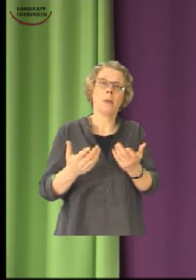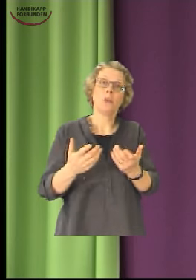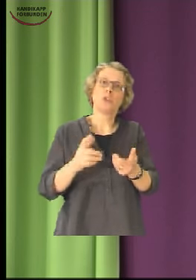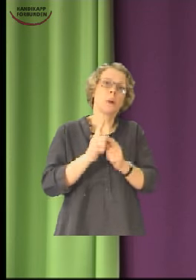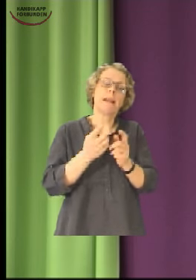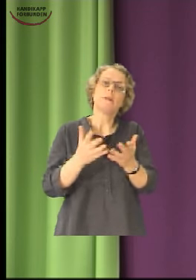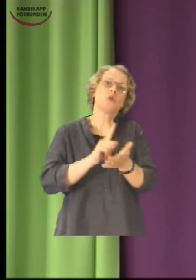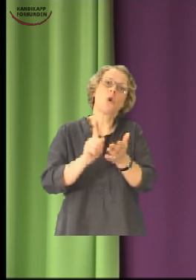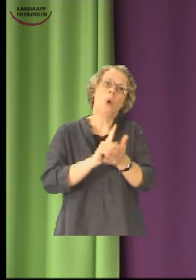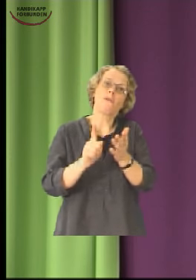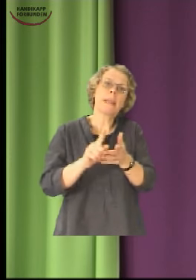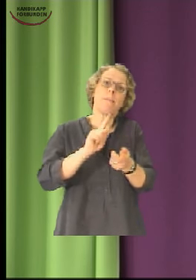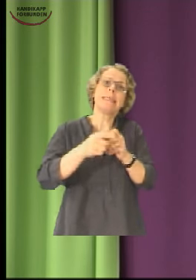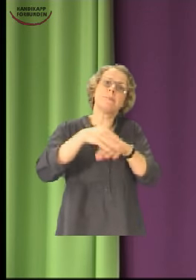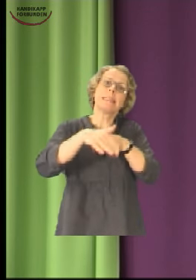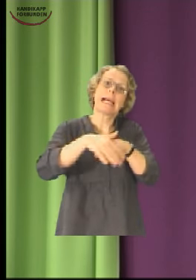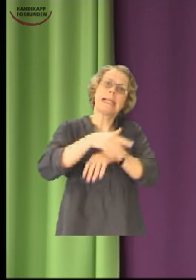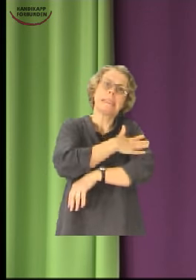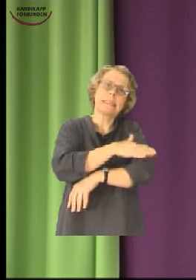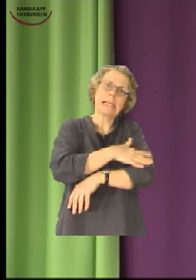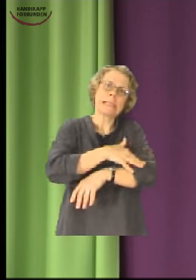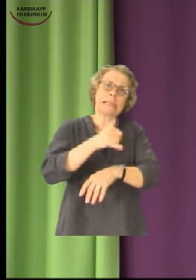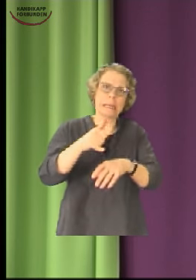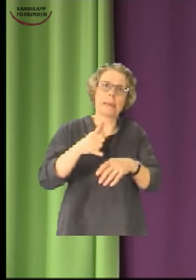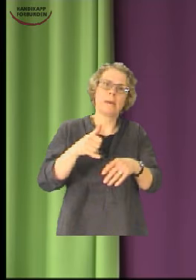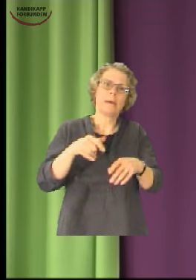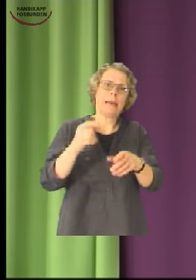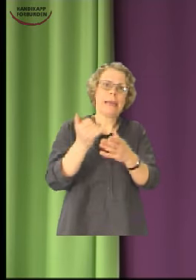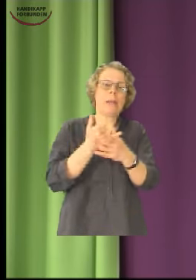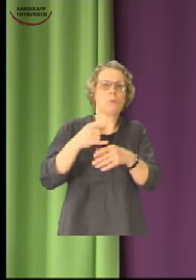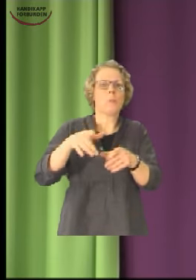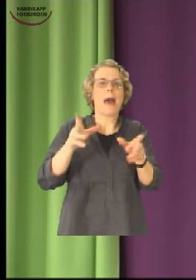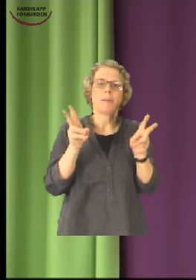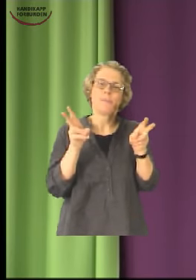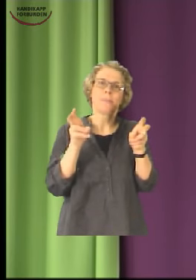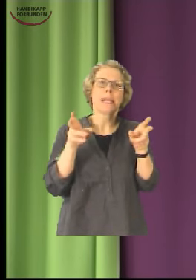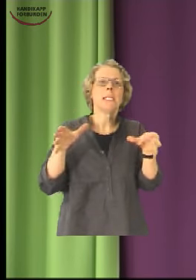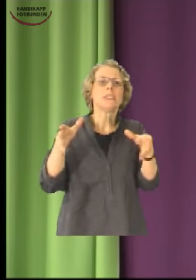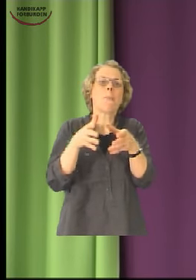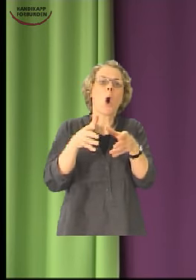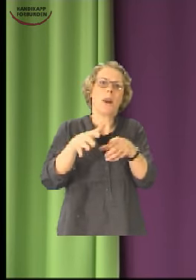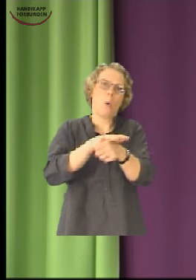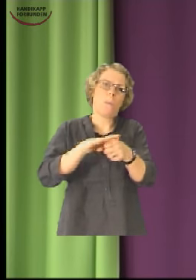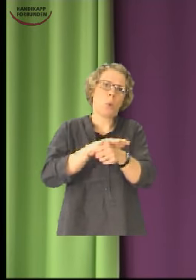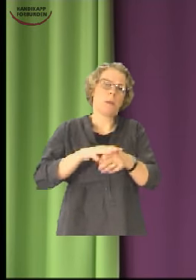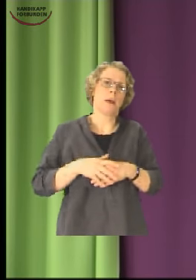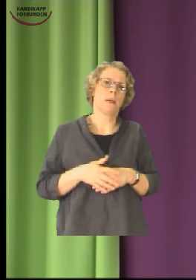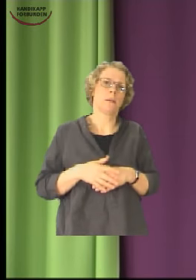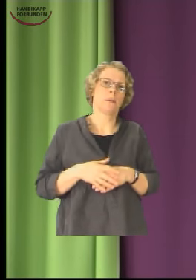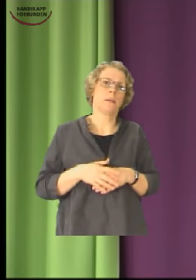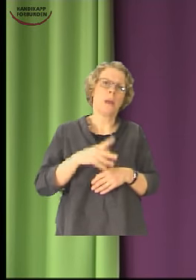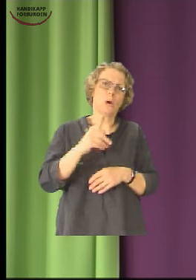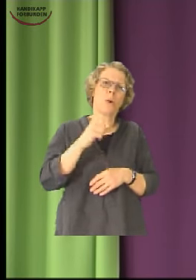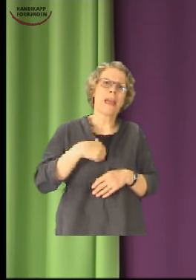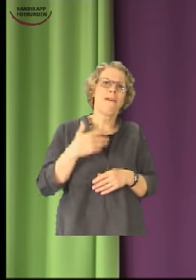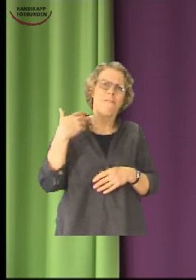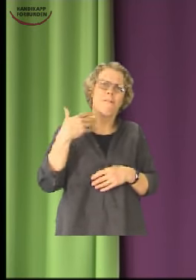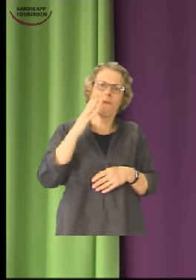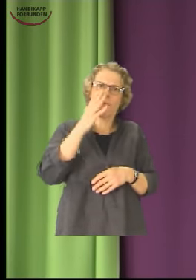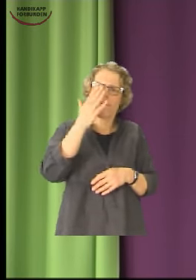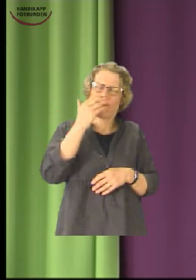utbildningstjänster i tillräcklig omfattning i de här smala specialiteterna. Det vet vi. Och vems fel är det? Ja, det skulle vara så lätt att säga landstingen,